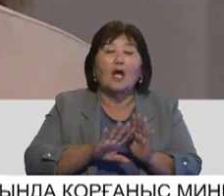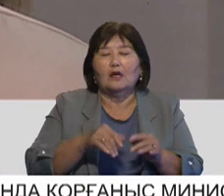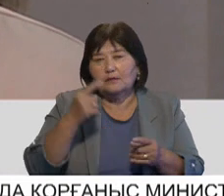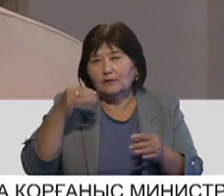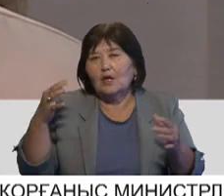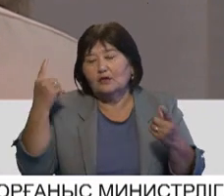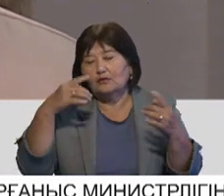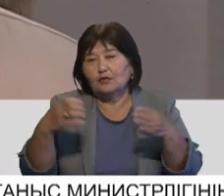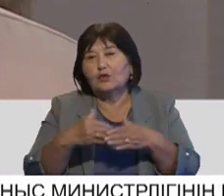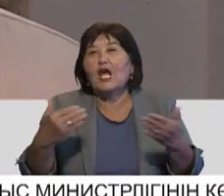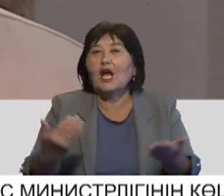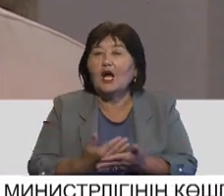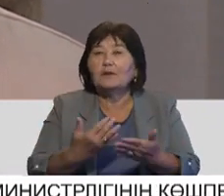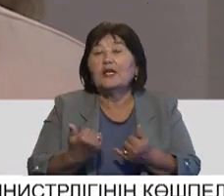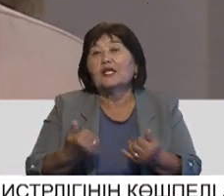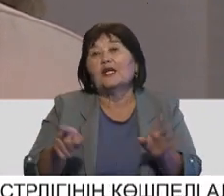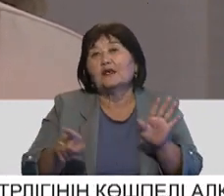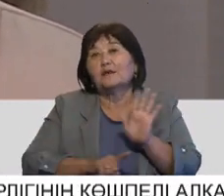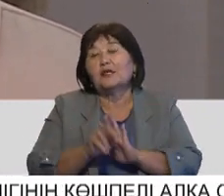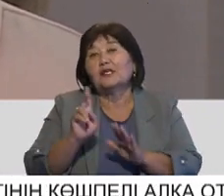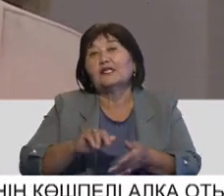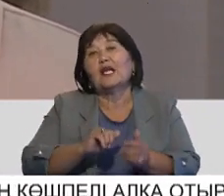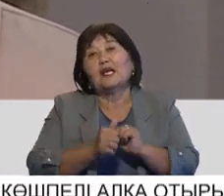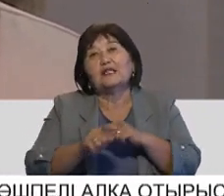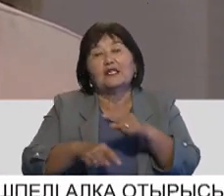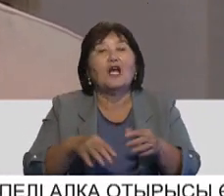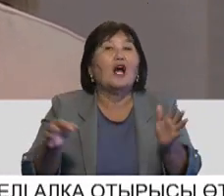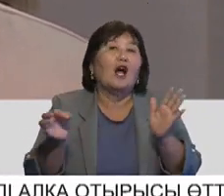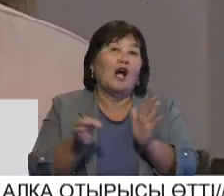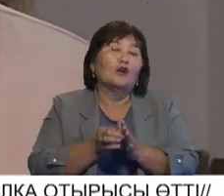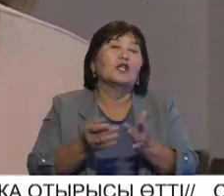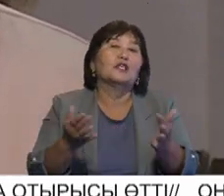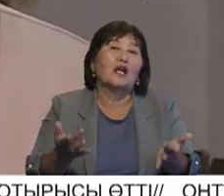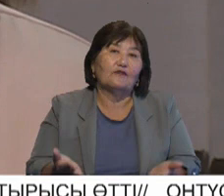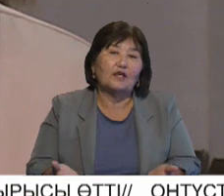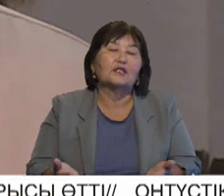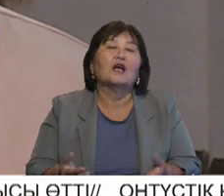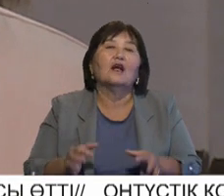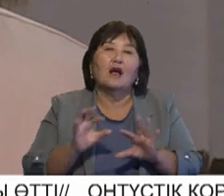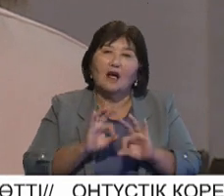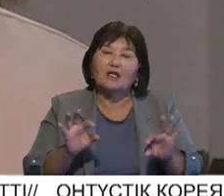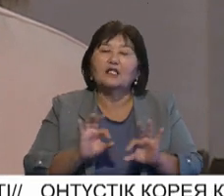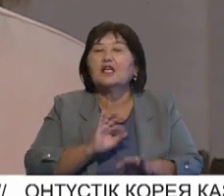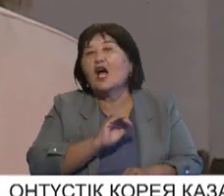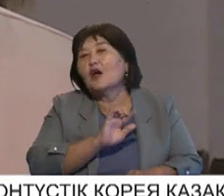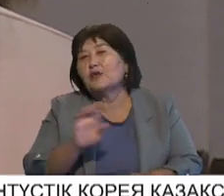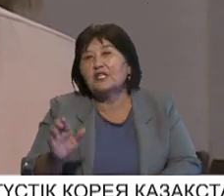Творческий состав обновляется, но принципы наши неизменны. Актуальность, востребованность, аналитика, объективность.